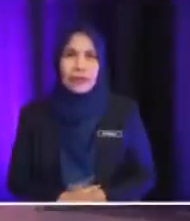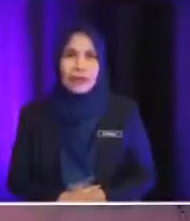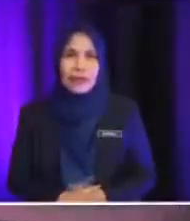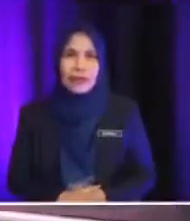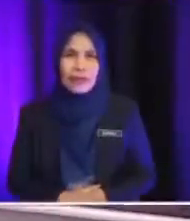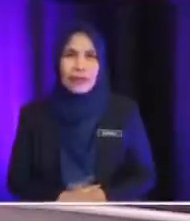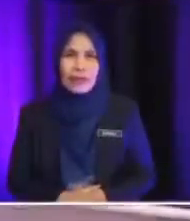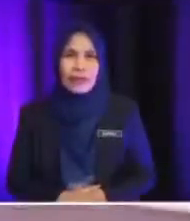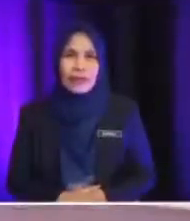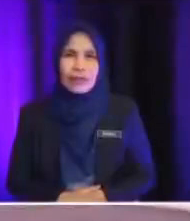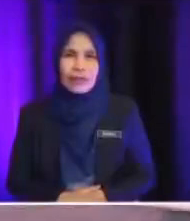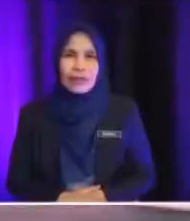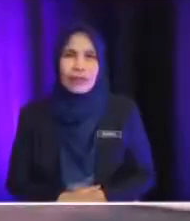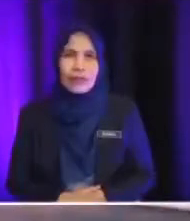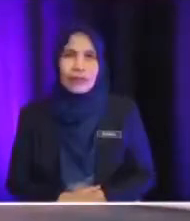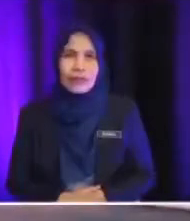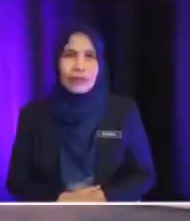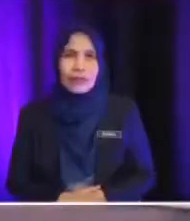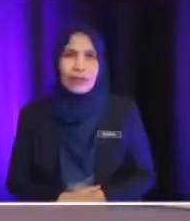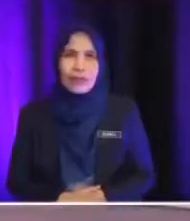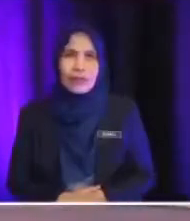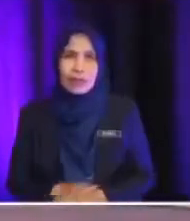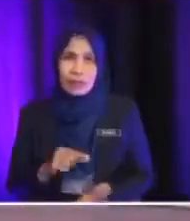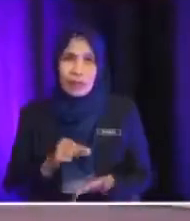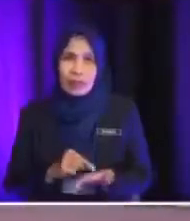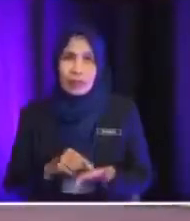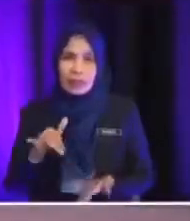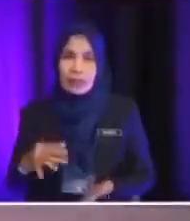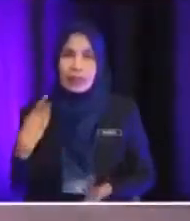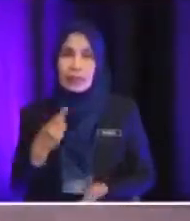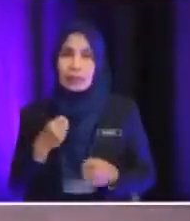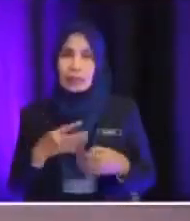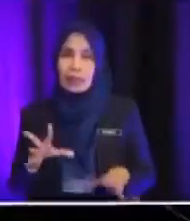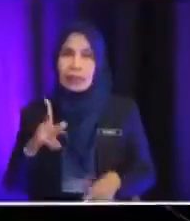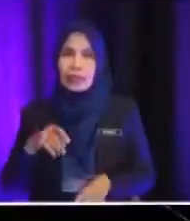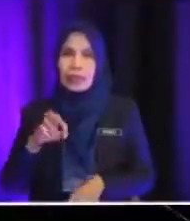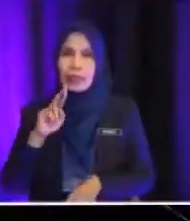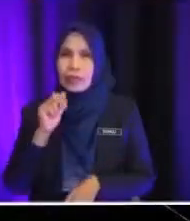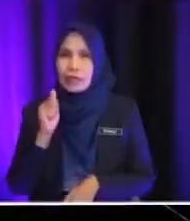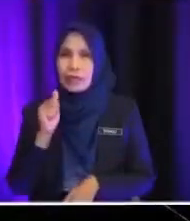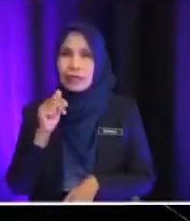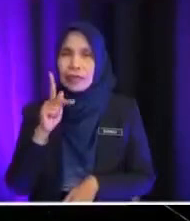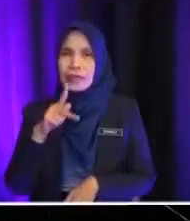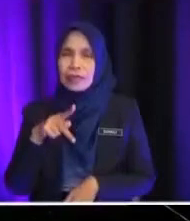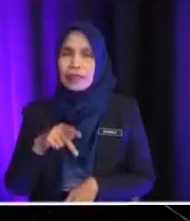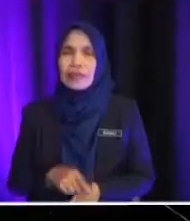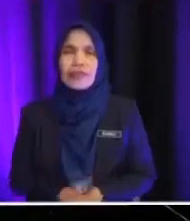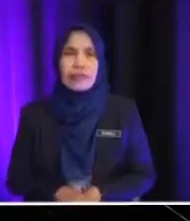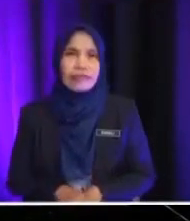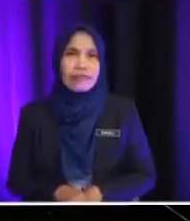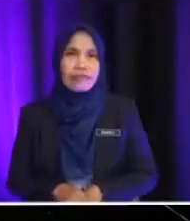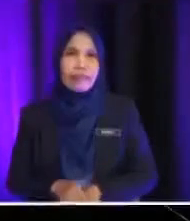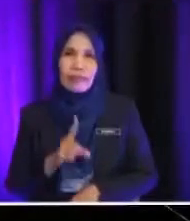Okey. Ni ayam yang kita dah perap selama 1 jam. Ya, betul. Okey. Baiklah. Seterusnya